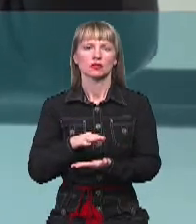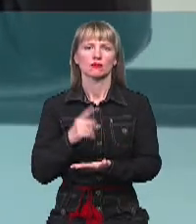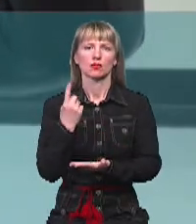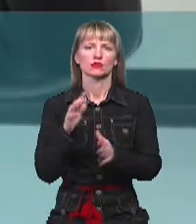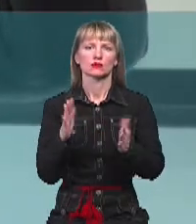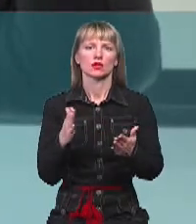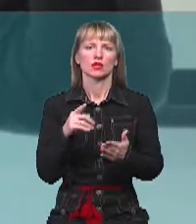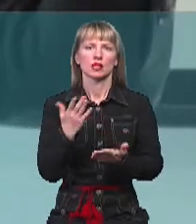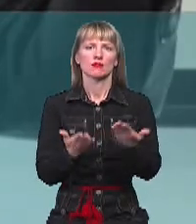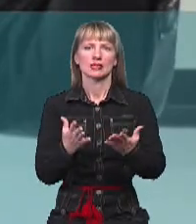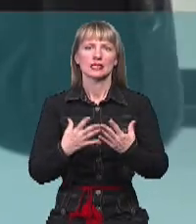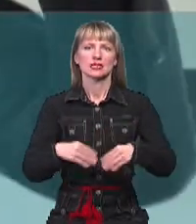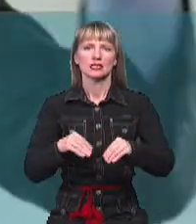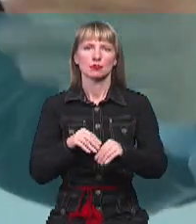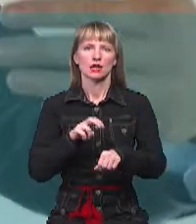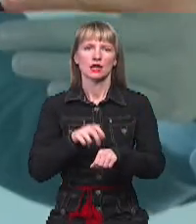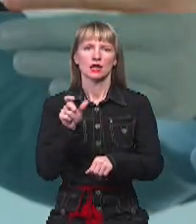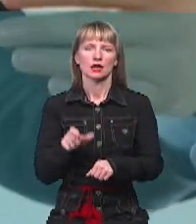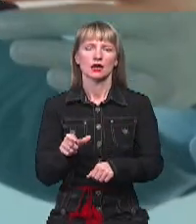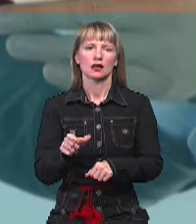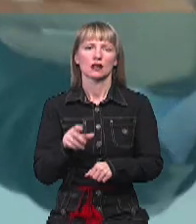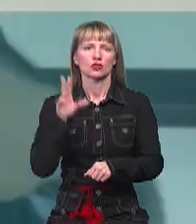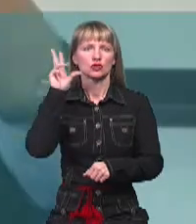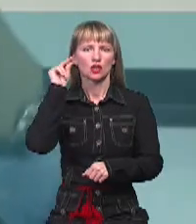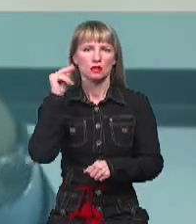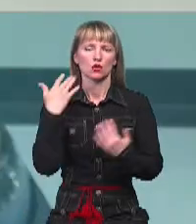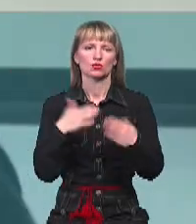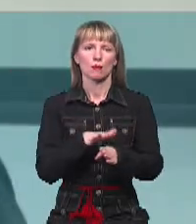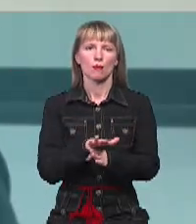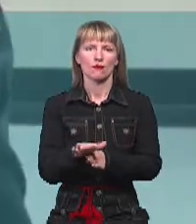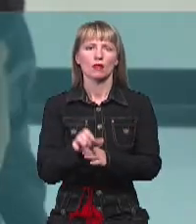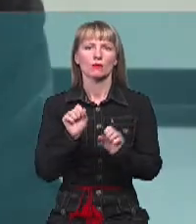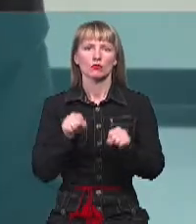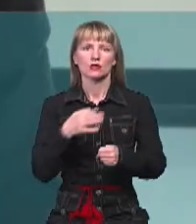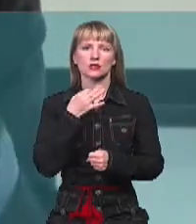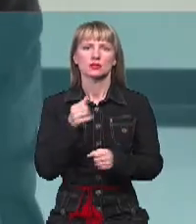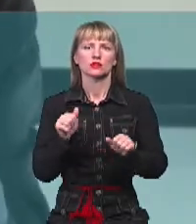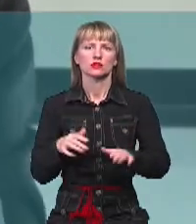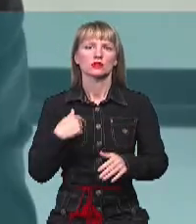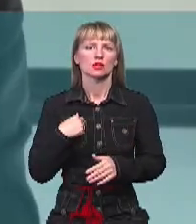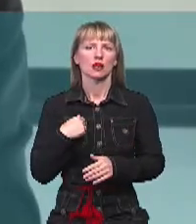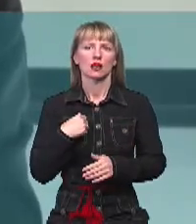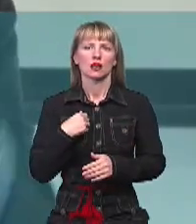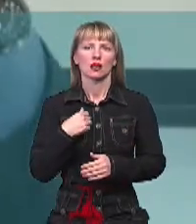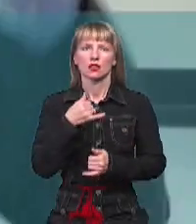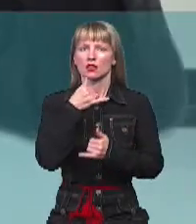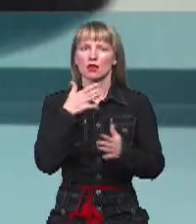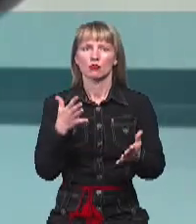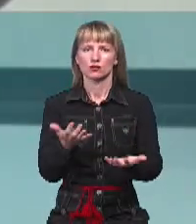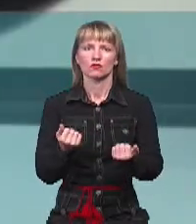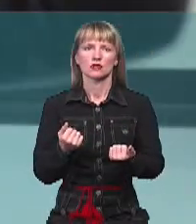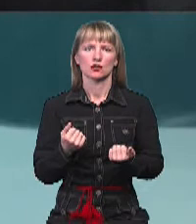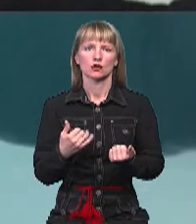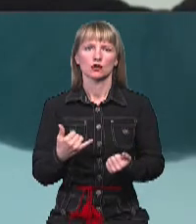він сімейний лікар 1800, педіатр 900, терапевт 2000. Він може сказати, він може прийняти рішення і сказати, я вас не можу взяти, бо в мене